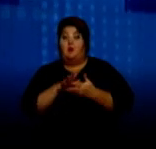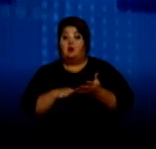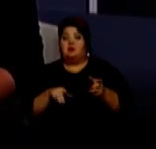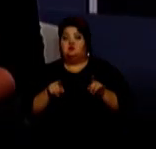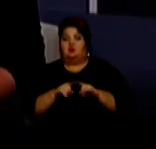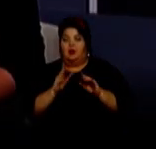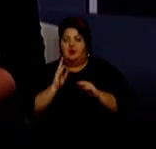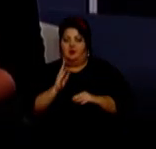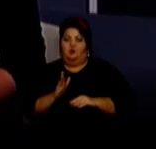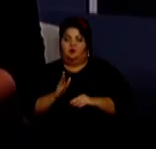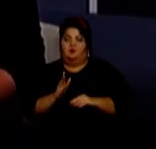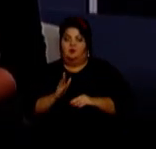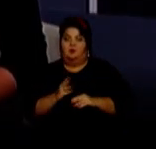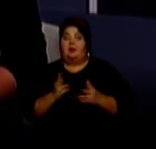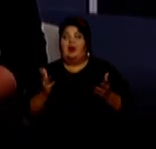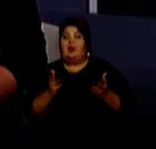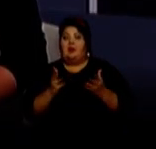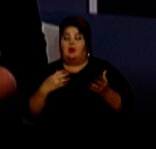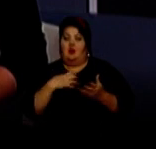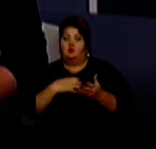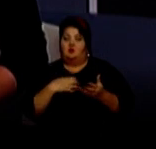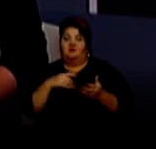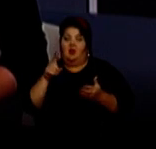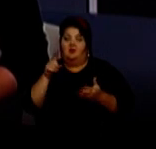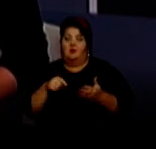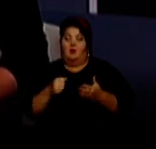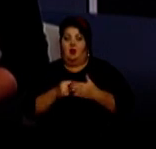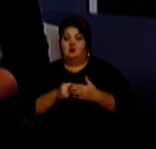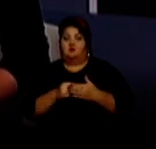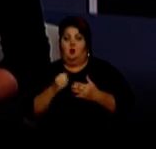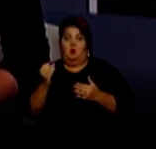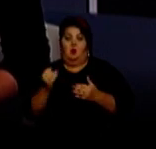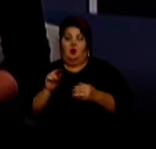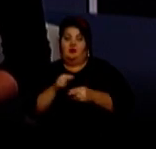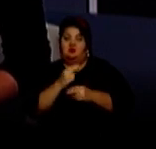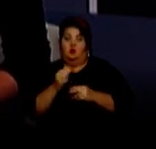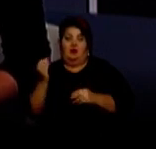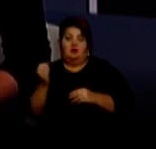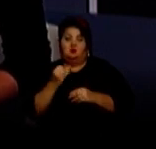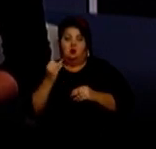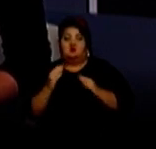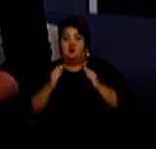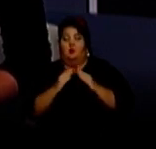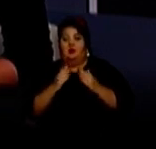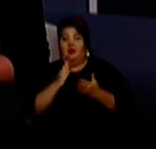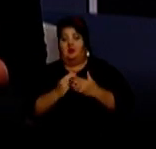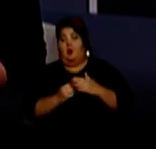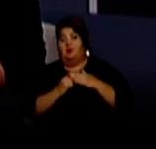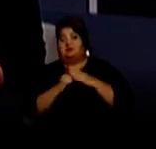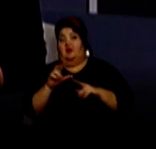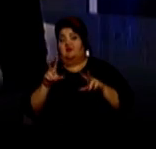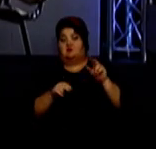буде. Які основні вимоги до реставрації історичних будівель і чи є підстави вважати, що Державна судова адміністрація